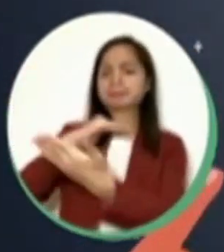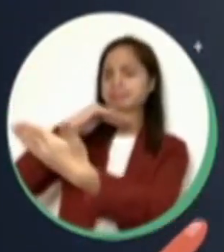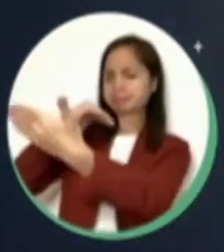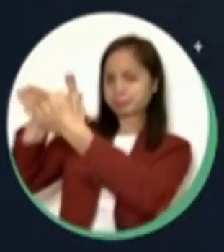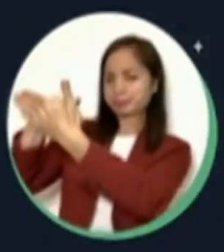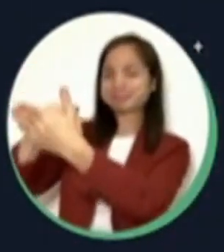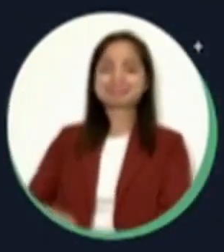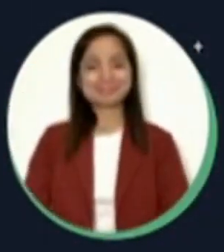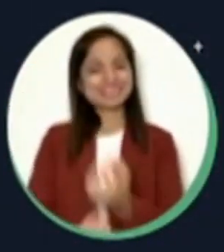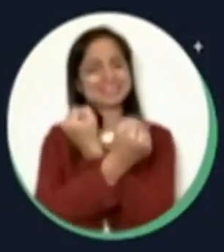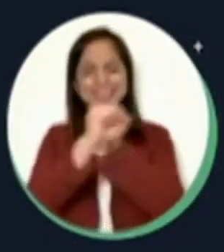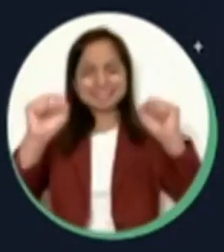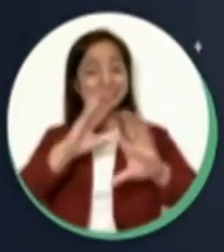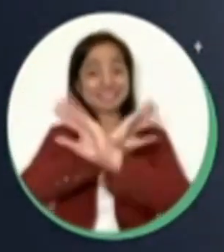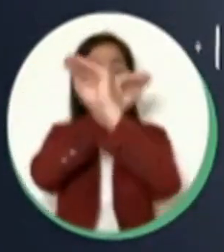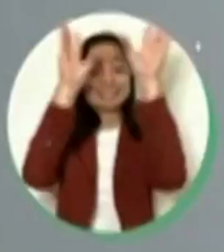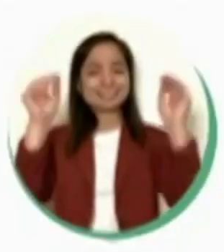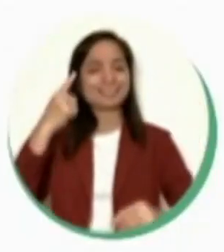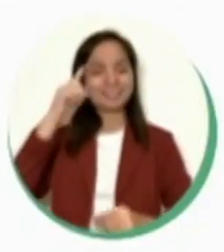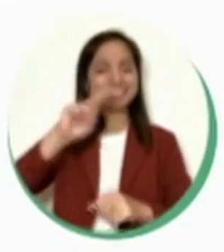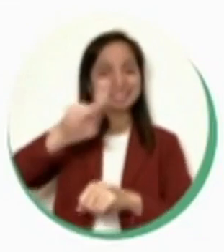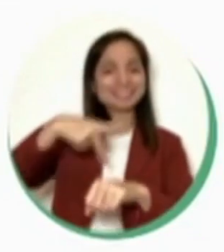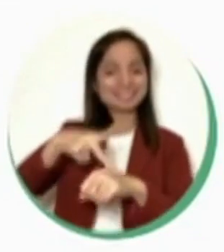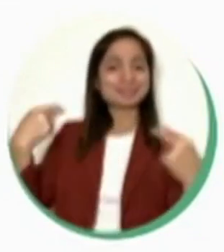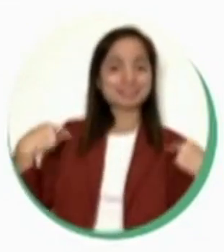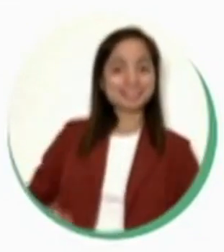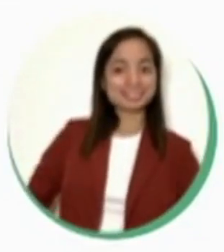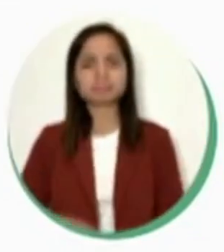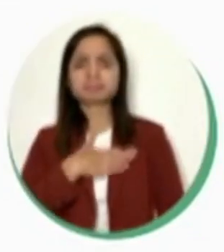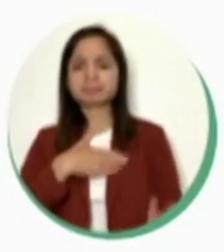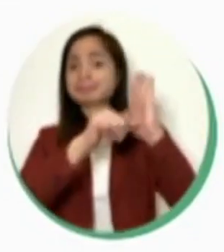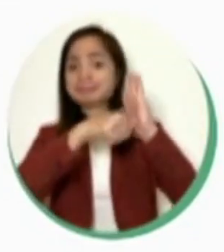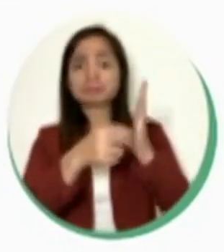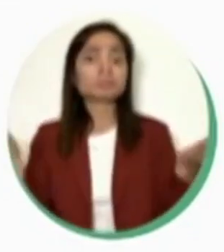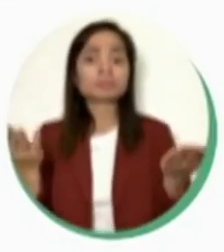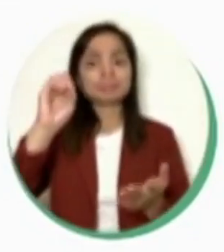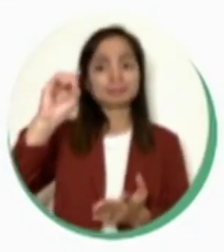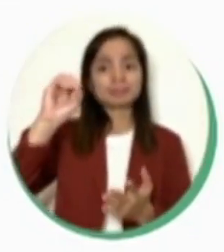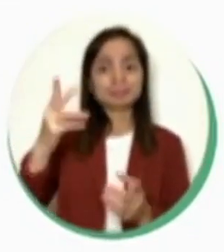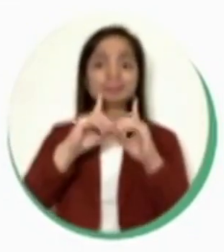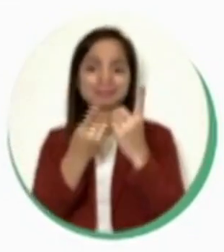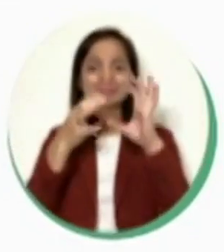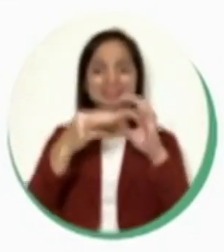iwas paputok. Ligtas Christmas para sa healthy Pilipinas. Isang paalala mula sa Department of Health.